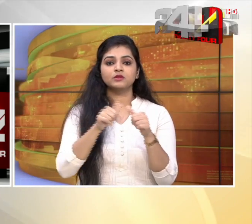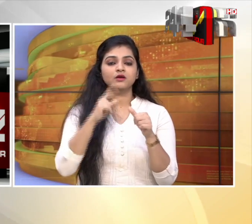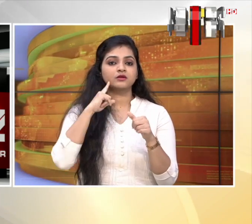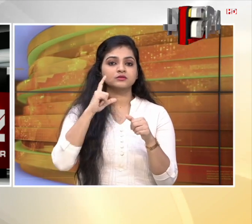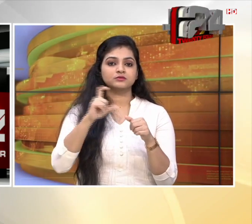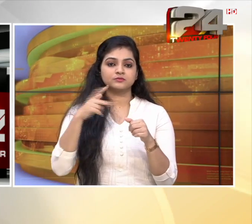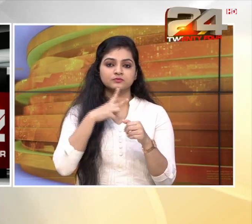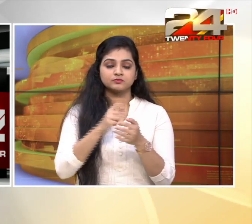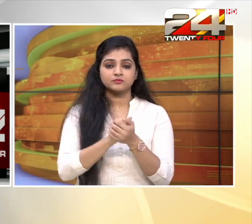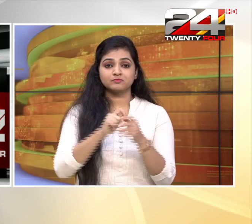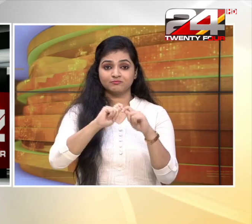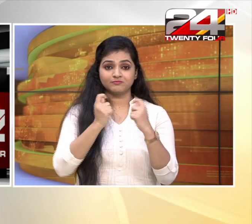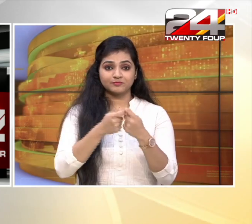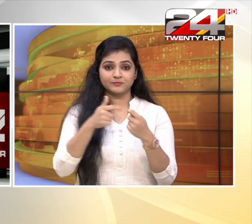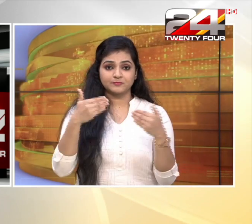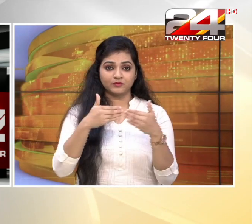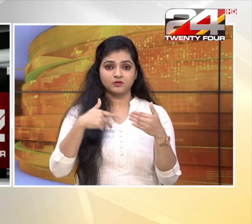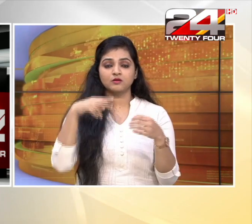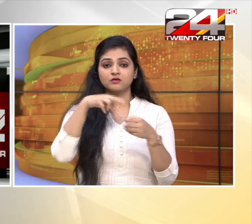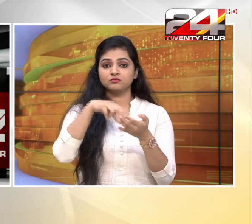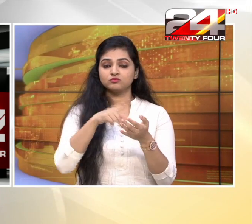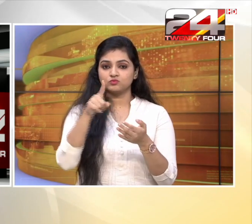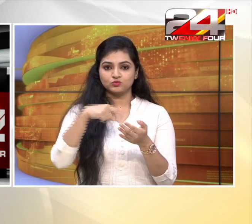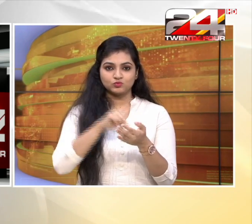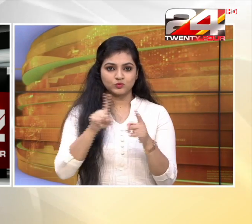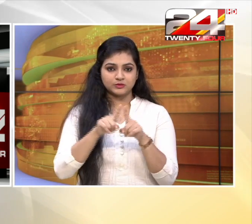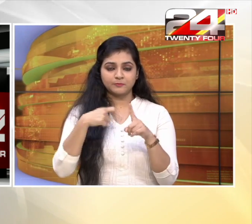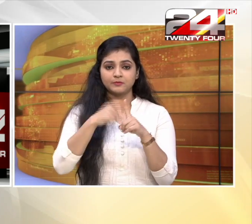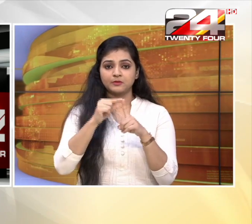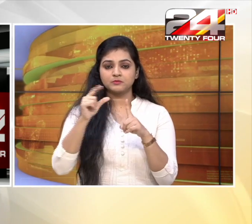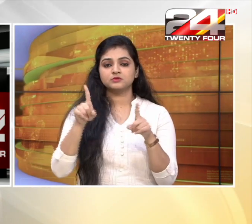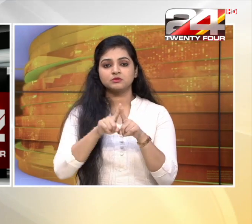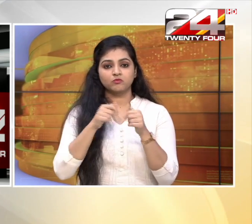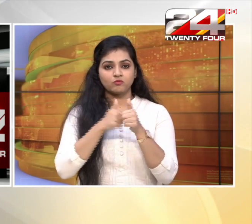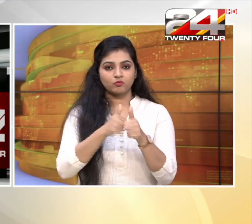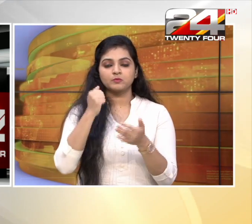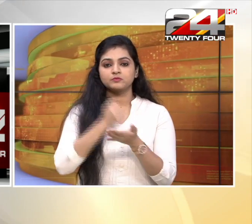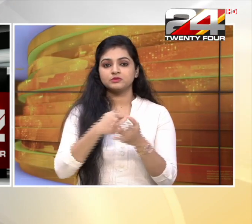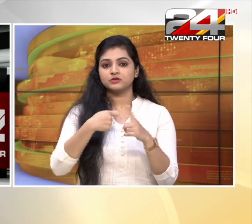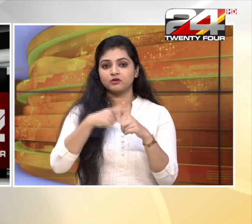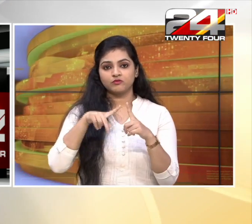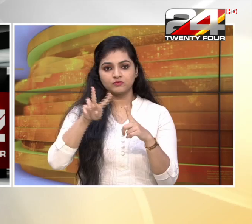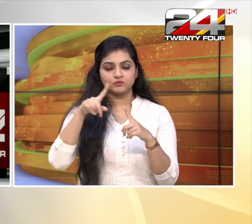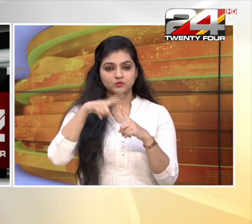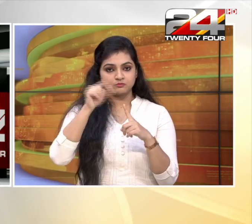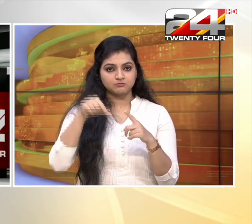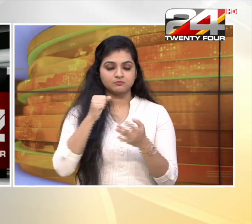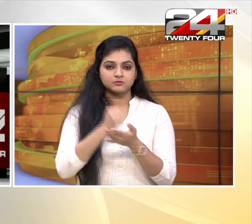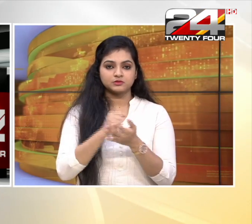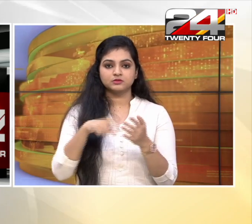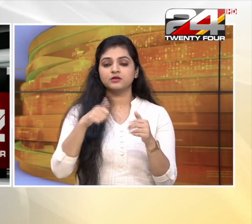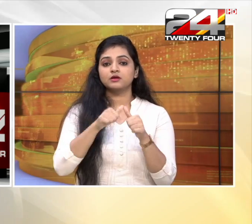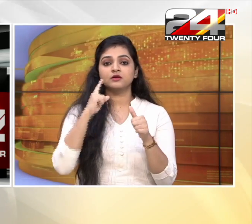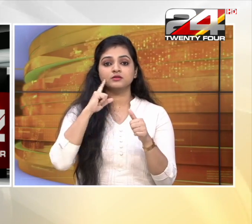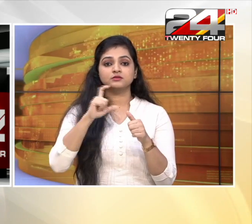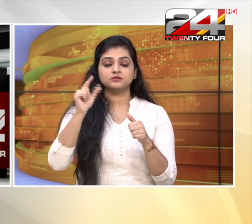പങ്കെടുക്കേണ്ടെന്ന കെ പി സി സി തീരുമാനത്തിനൊപ്പം നേതാക്കൾ നിൽക്കണം. ഇക്കാര്യത്തിൽ കെ പി സി സി നിർദ്ദേശം കെ വി തോമസും പാലിക്കണമെന്നും എ ഐ സി സി വ്യക്തമാക്കി. സെമിനാറിൽ